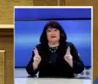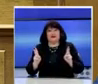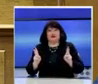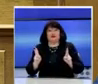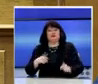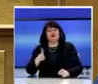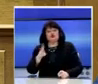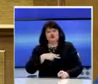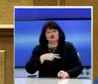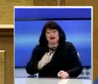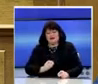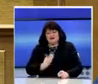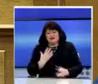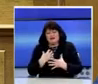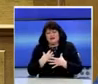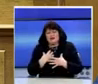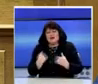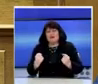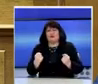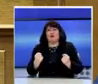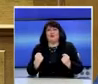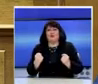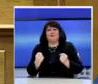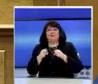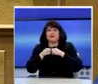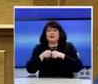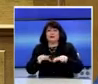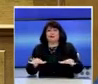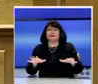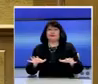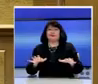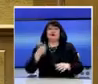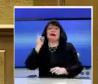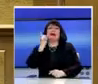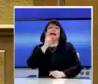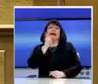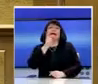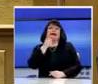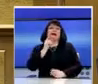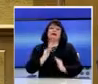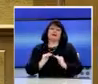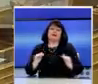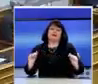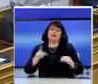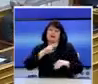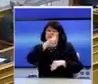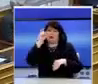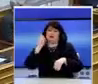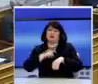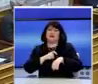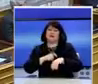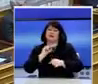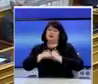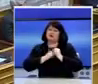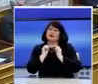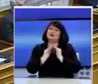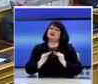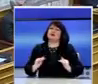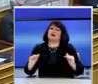δικαιολογημένος θυμός που νιώθω να επηρεάσει τους τόνους της κριτικής μου σε μια τέτοια δύσκολη στιγμή.